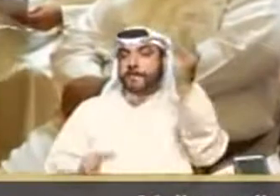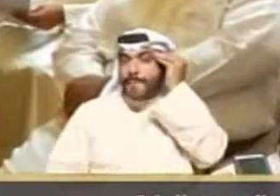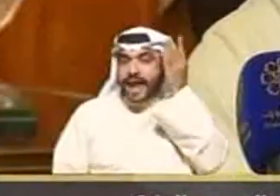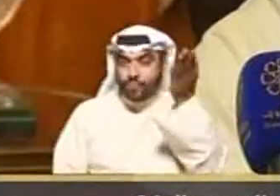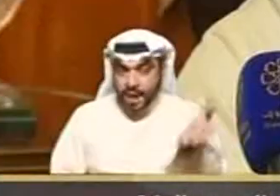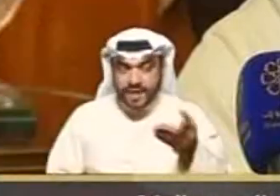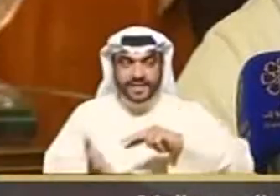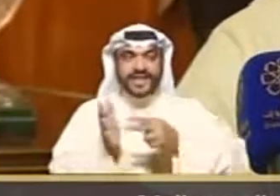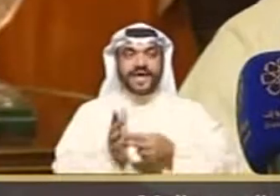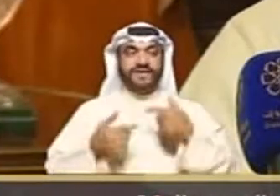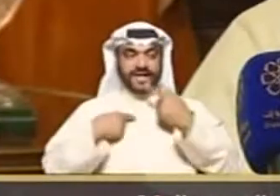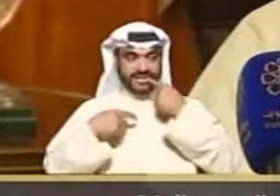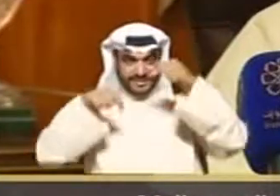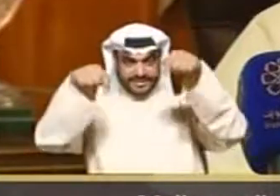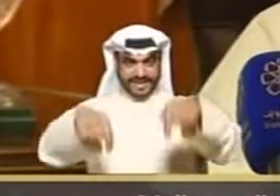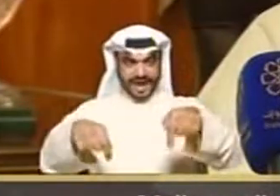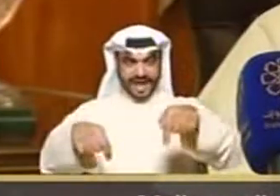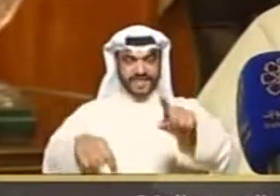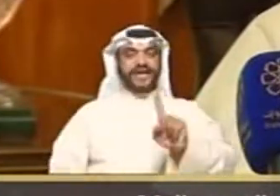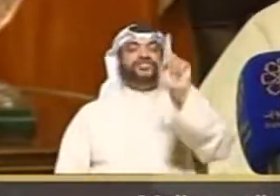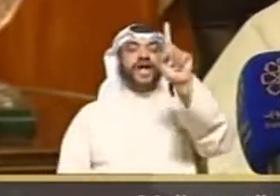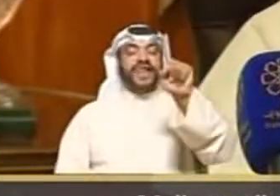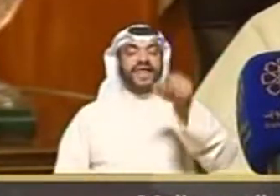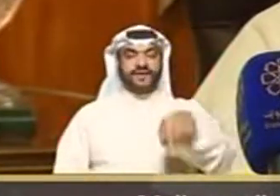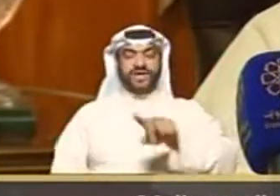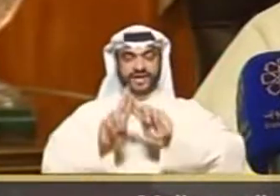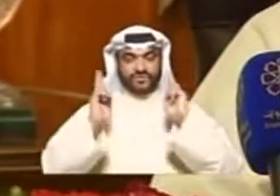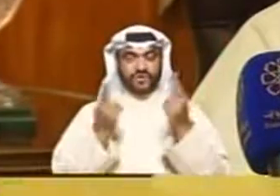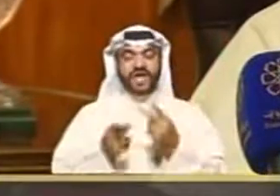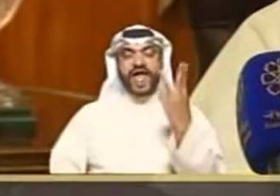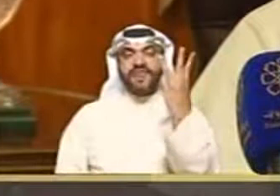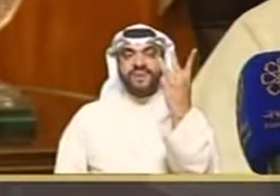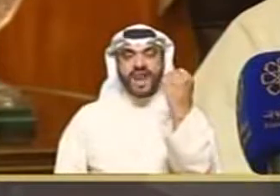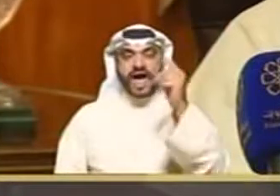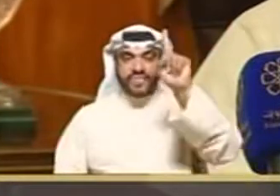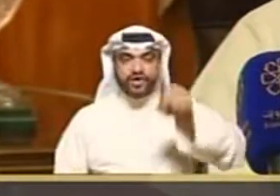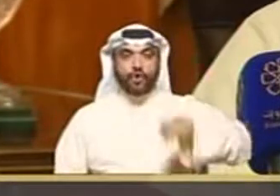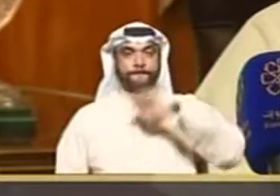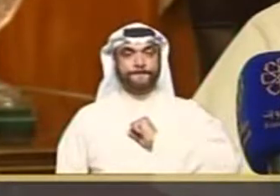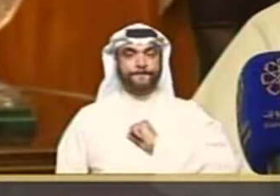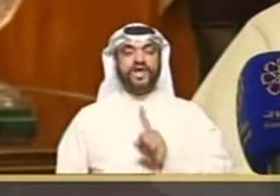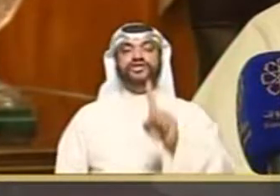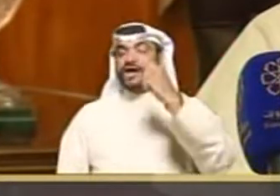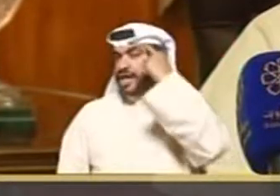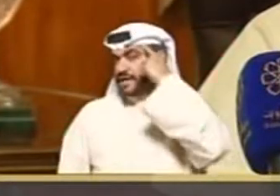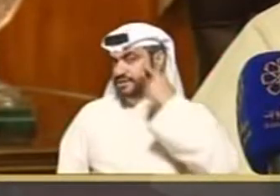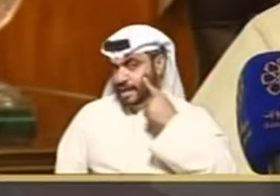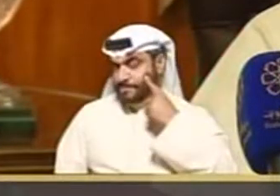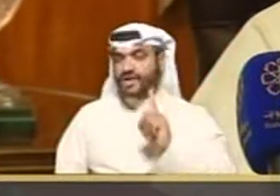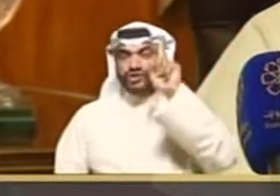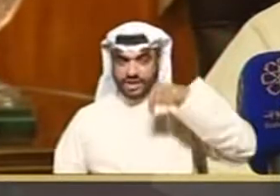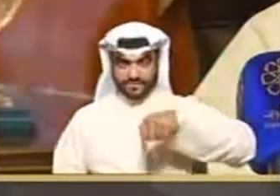المجتمع. هذا العام سيكون الملتقى لمدة 3 أيام. يوم السبت بإذن الله ستكون